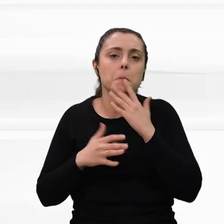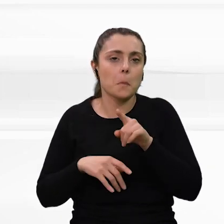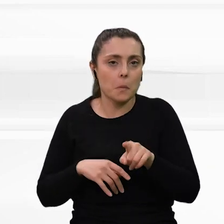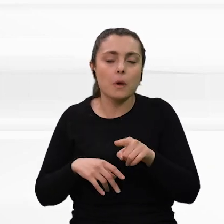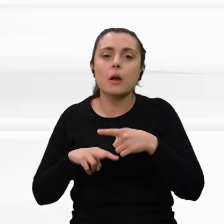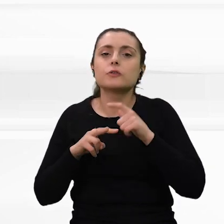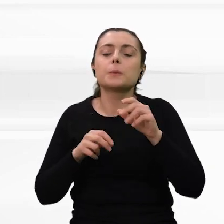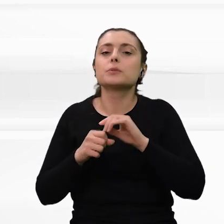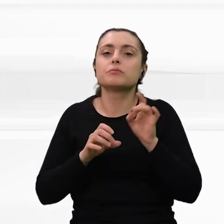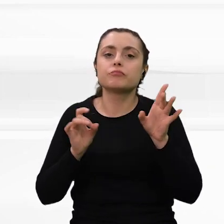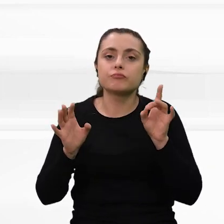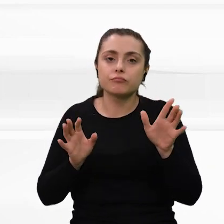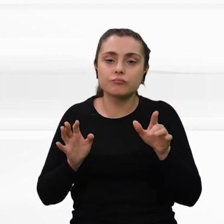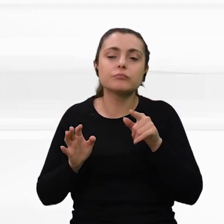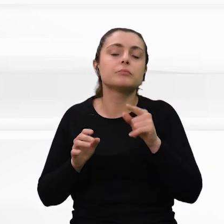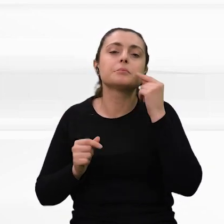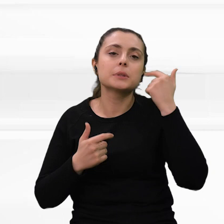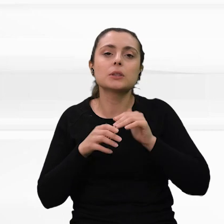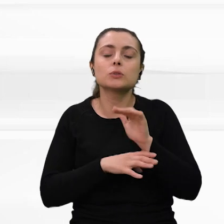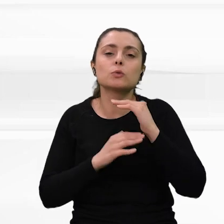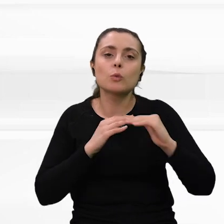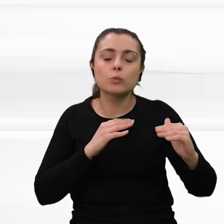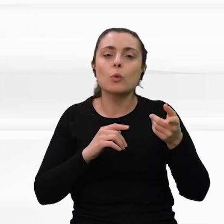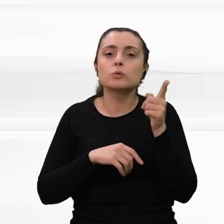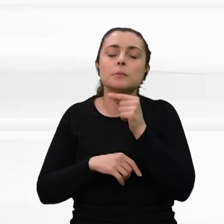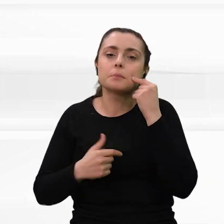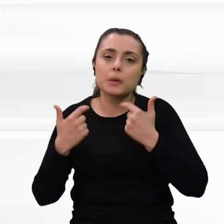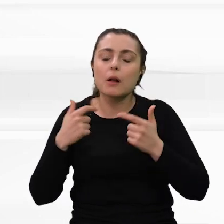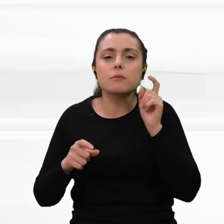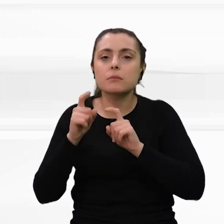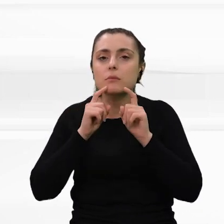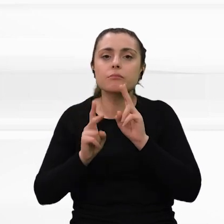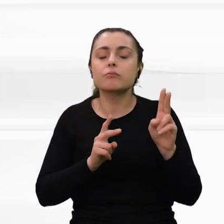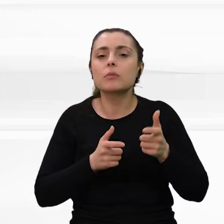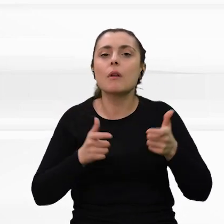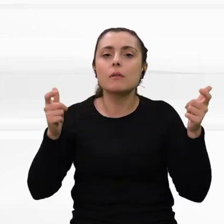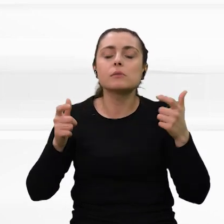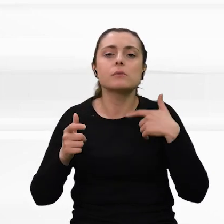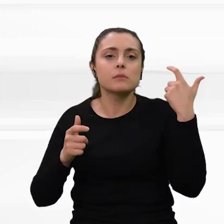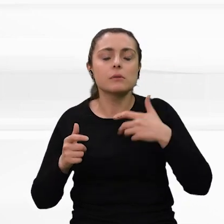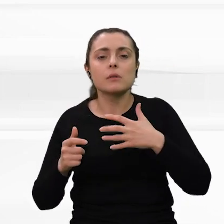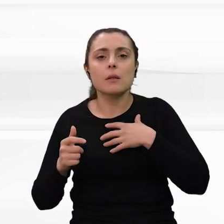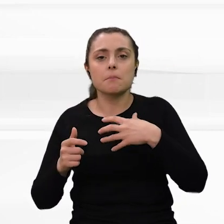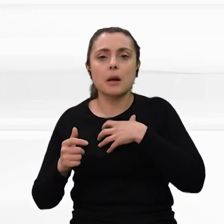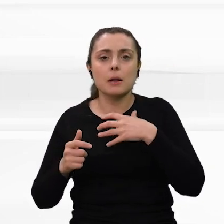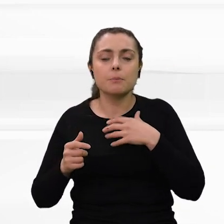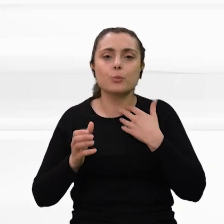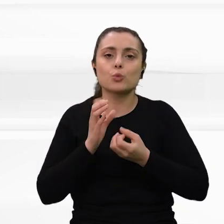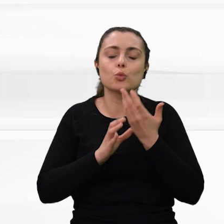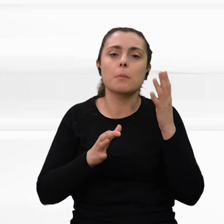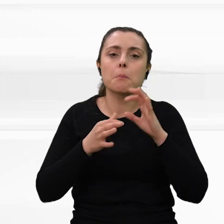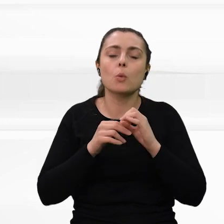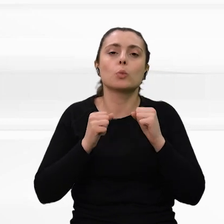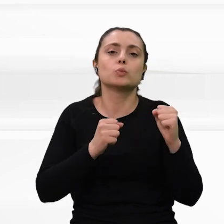değilmiş arkadaşlara seçeneğin Eyledik birden yaşadığı toplumdaki öteki bireylerin hataları na karşı geliştirdiği tavır kendi benliğiyle